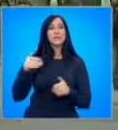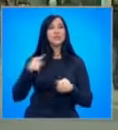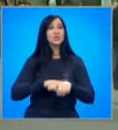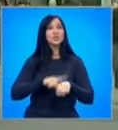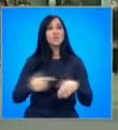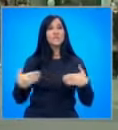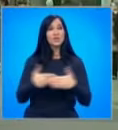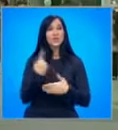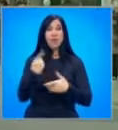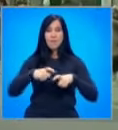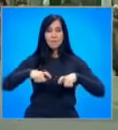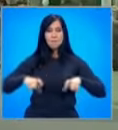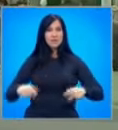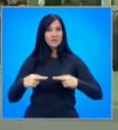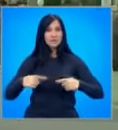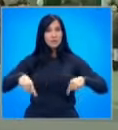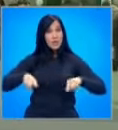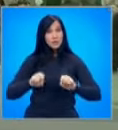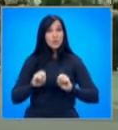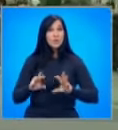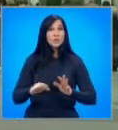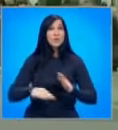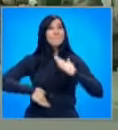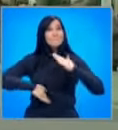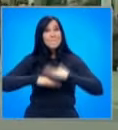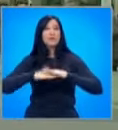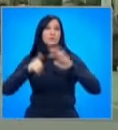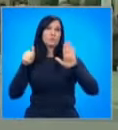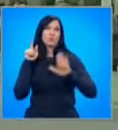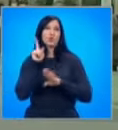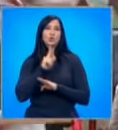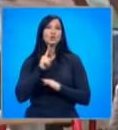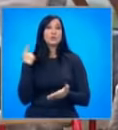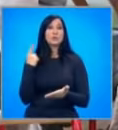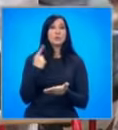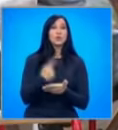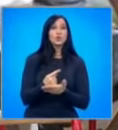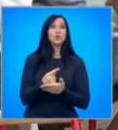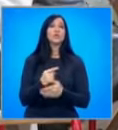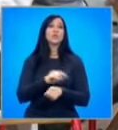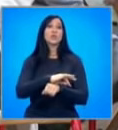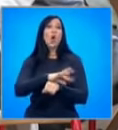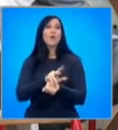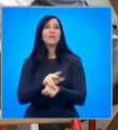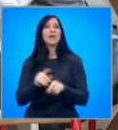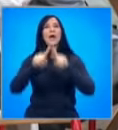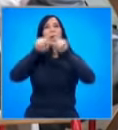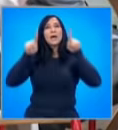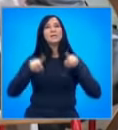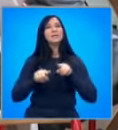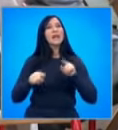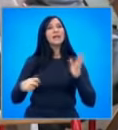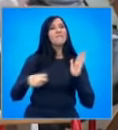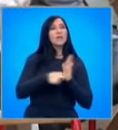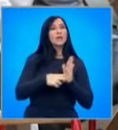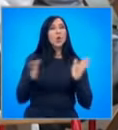вечер. На една маса в заведенията ще се допускат максимум 6 души, задължително с COVID-сертификати. Ограничават